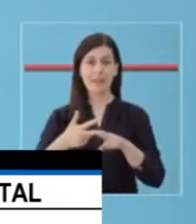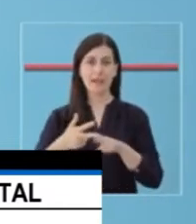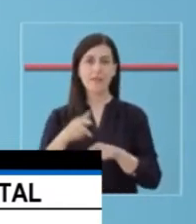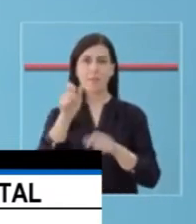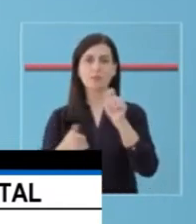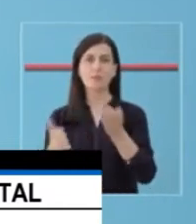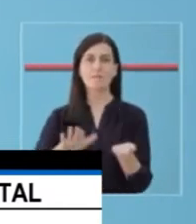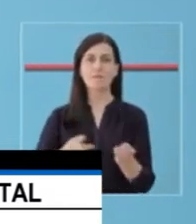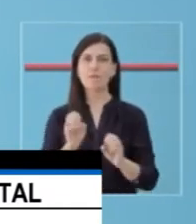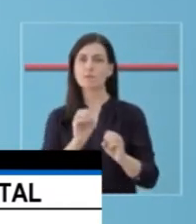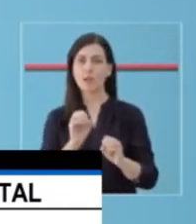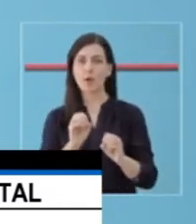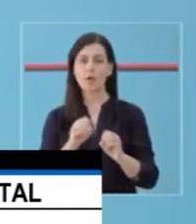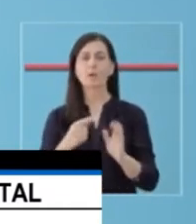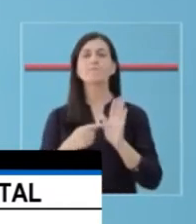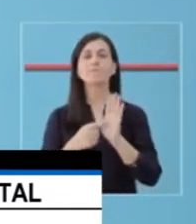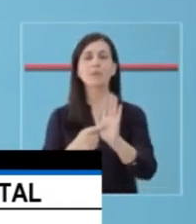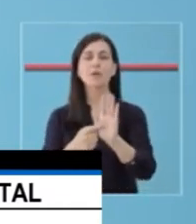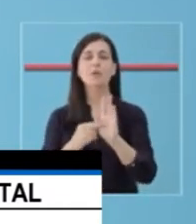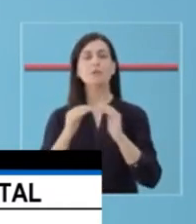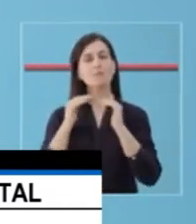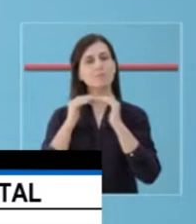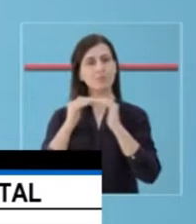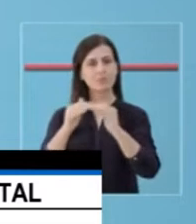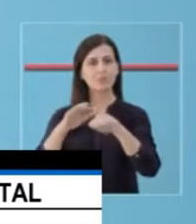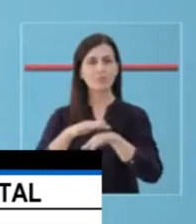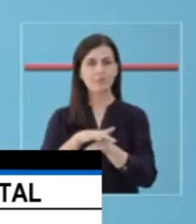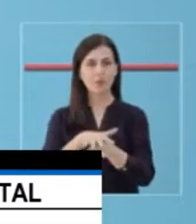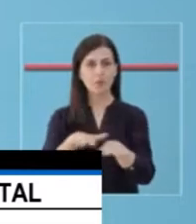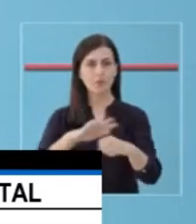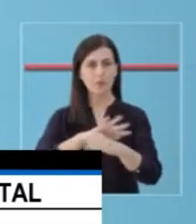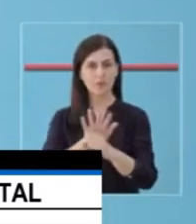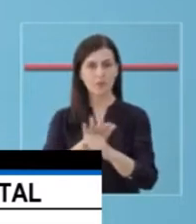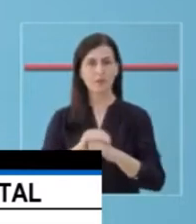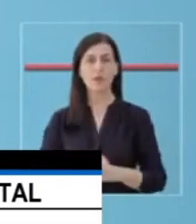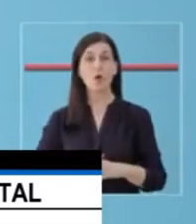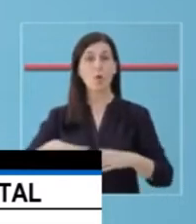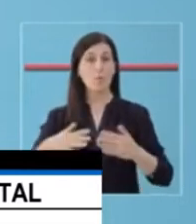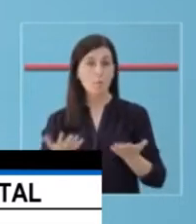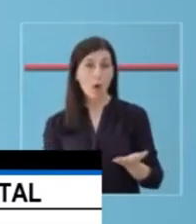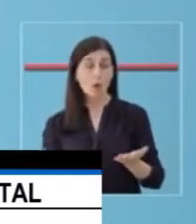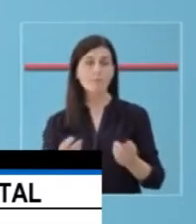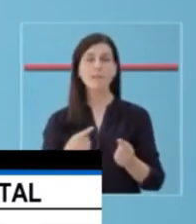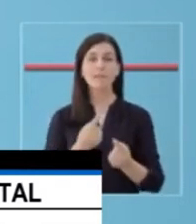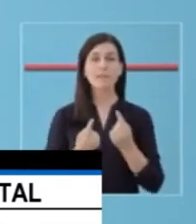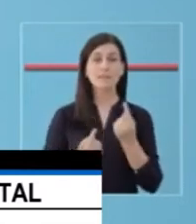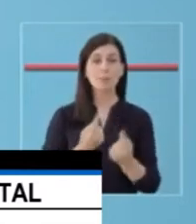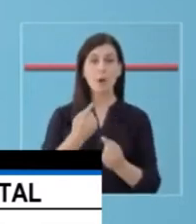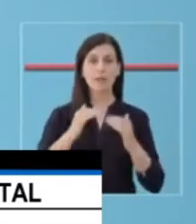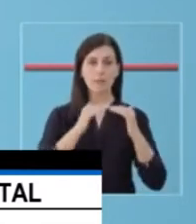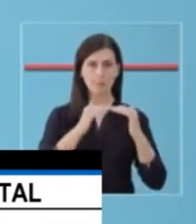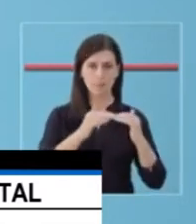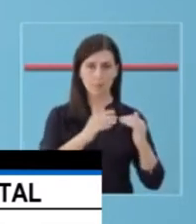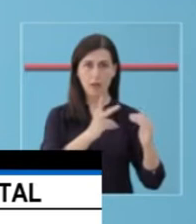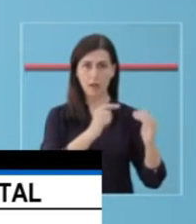nuk kemi humbje jete dhe është një indikator që tregon qëndrueshmërinë e këtij shpërthimi epidemik. Megjithatë, pas një situate të